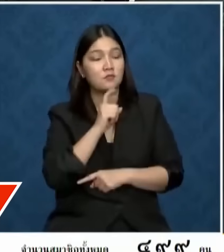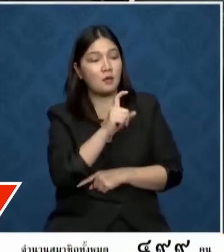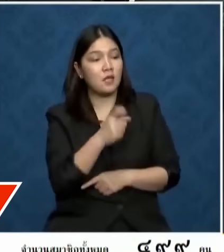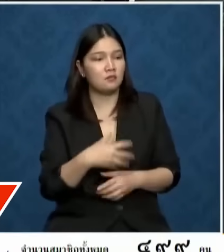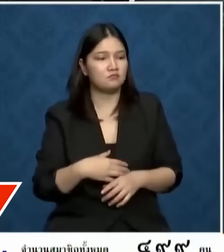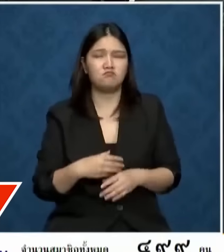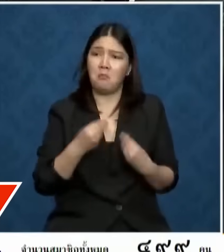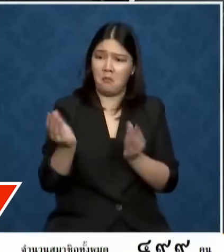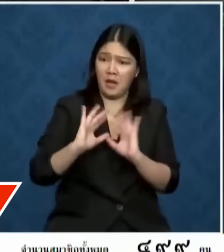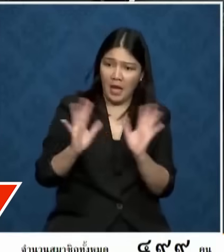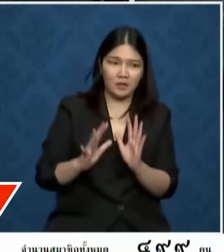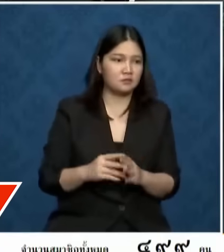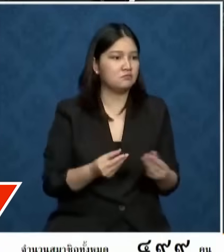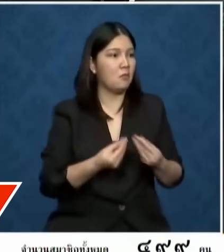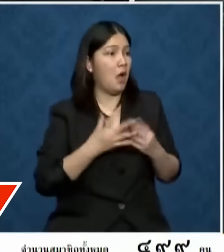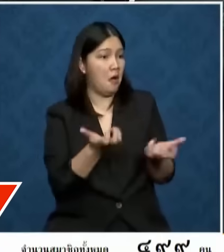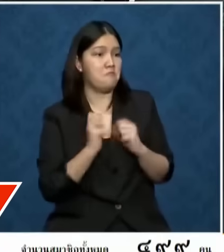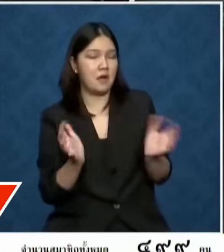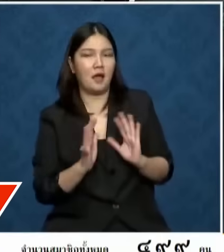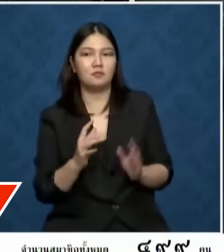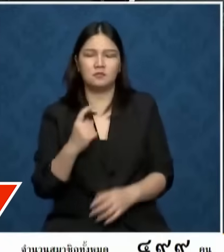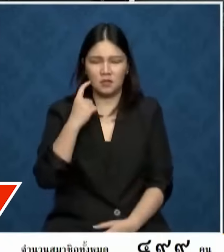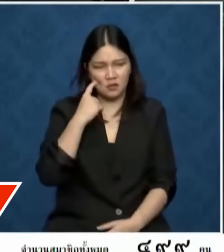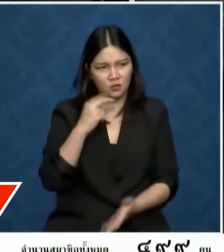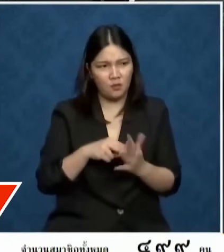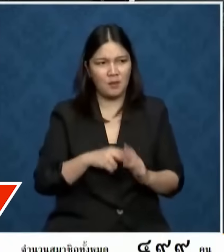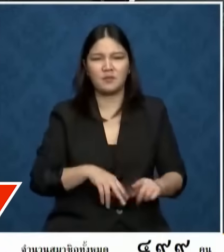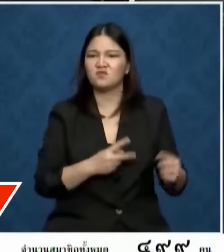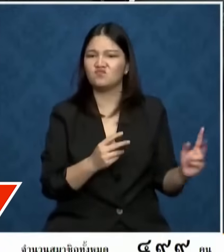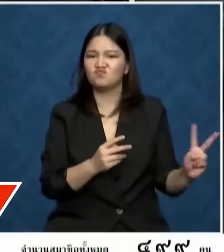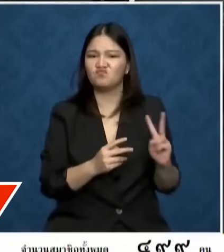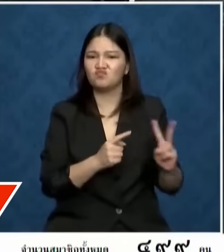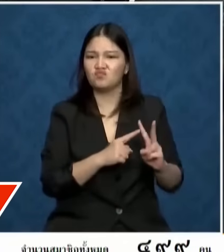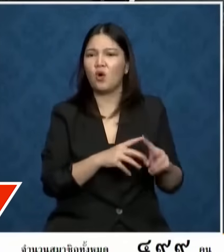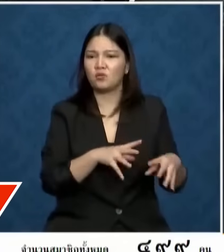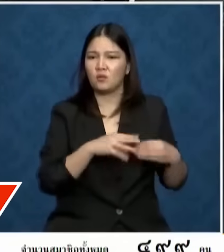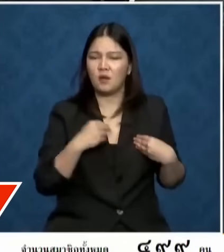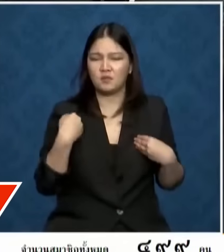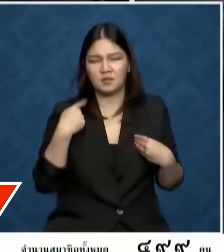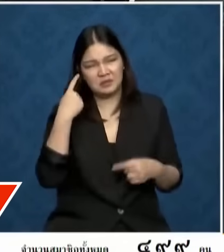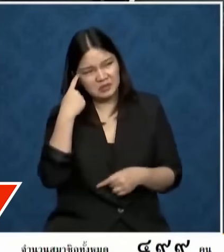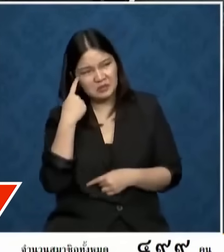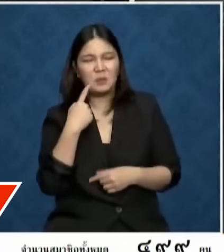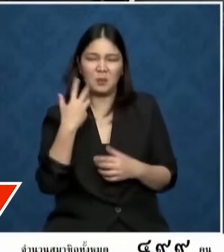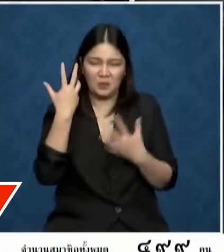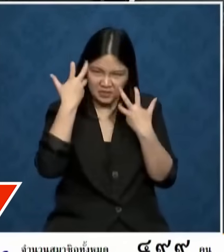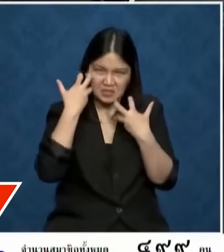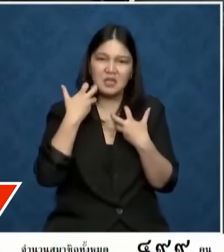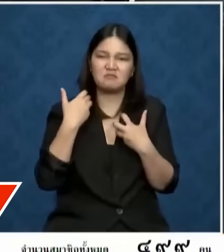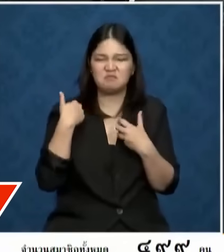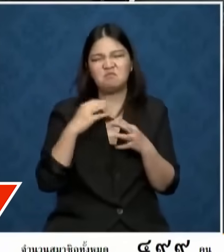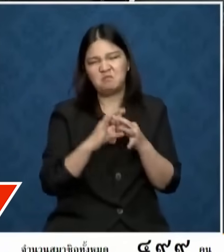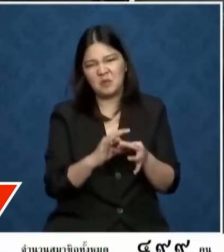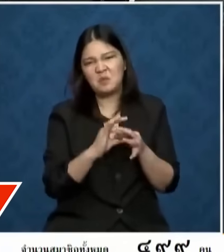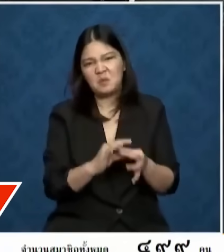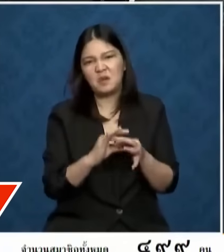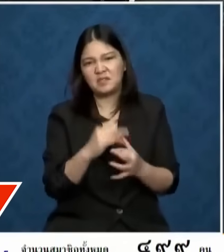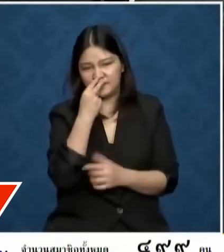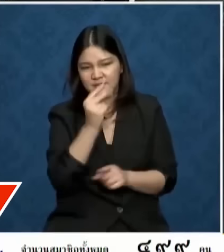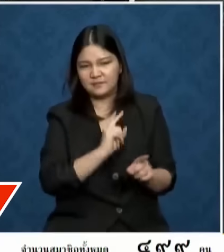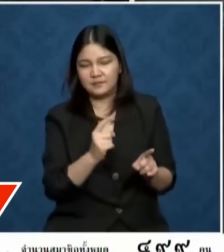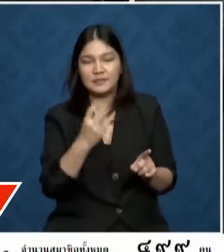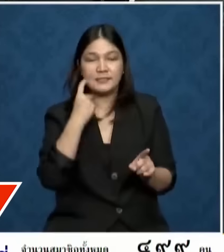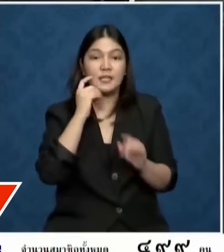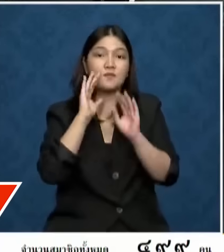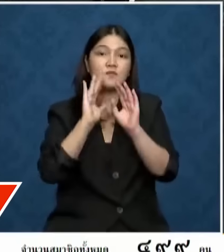แล้วก็ไม่เกิดการตรวจสอบอย่างแท้จริงเพราะสมประโยชน์กันทั้งคู่อย่างนี้ก็เป็นเรื่องที่น่ากังวลเหมือนกันครับฉะนั้นผมจึงขอฝาก